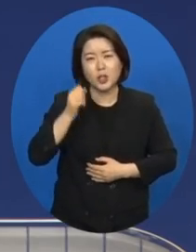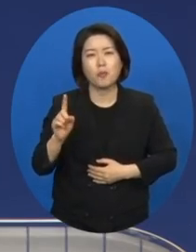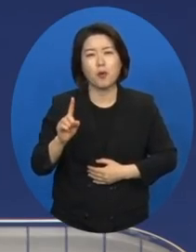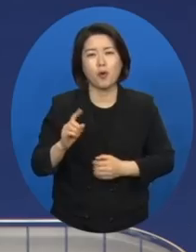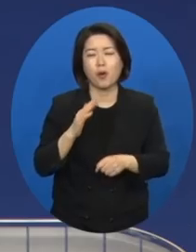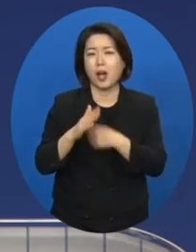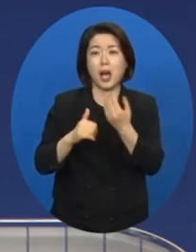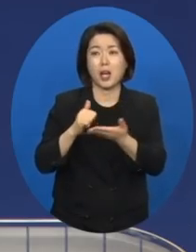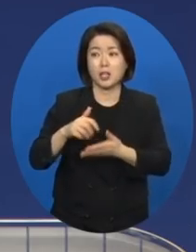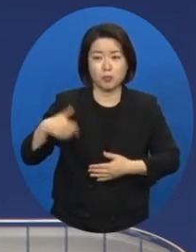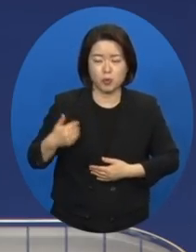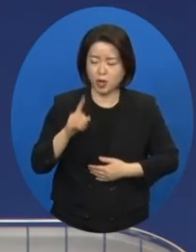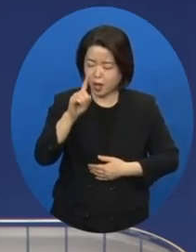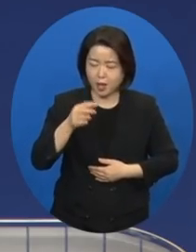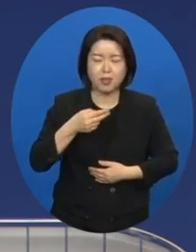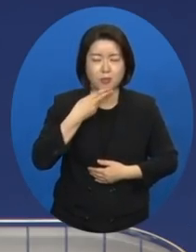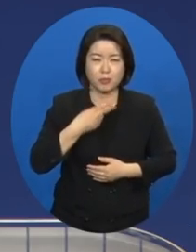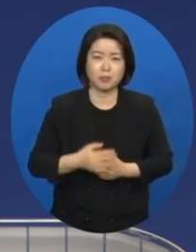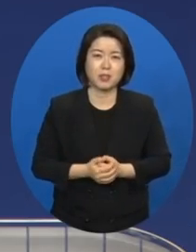하나님께 모르는 건 없습니다.